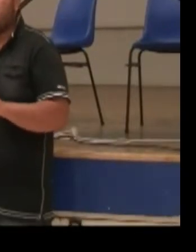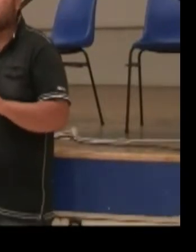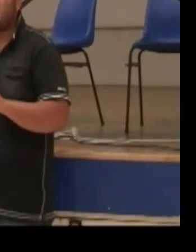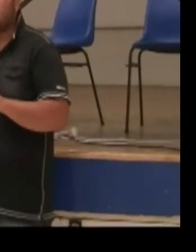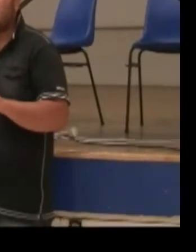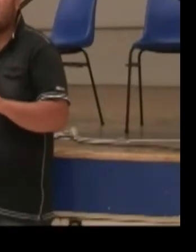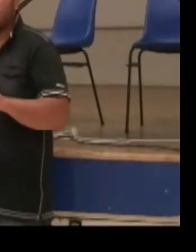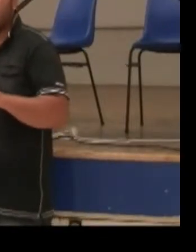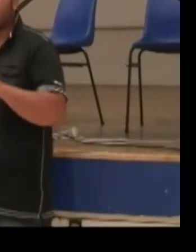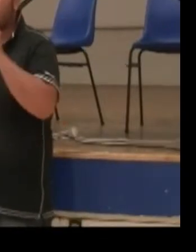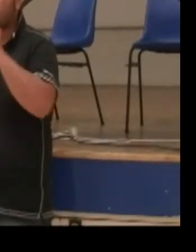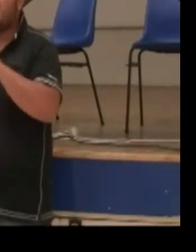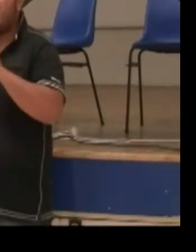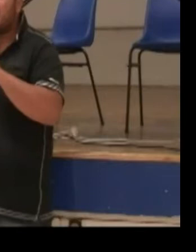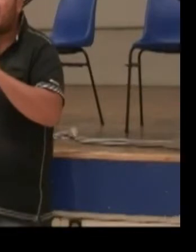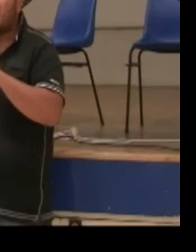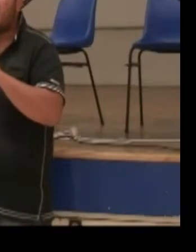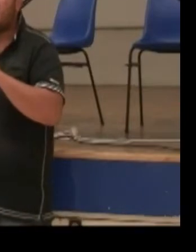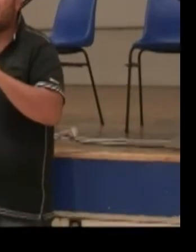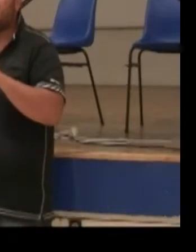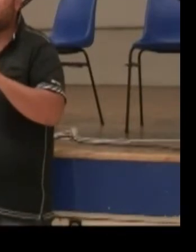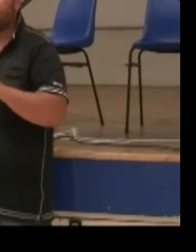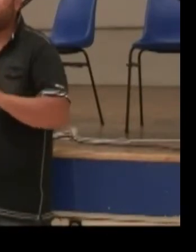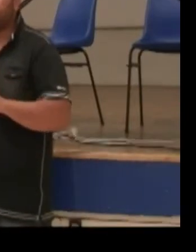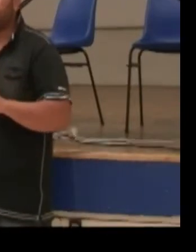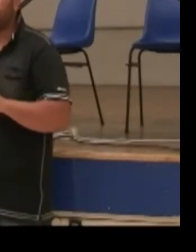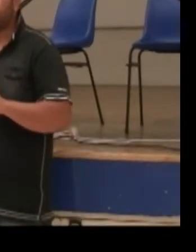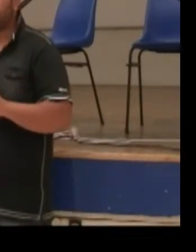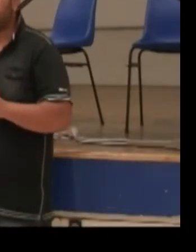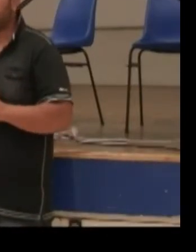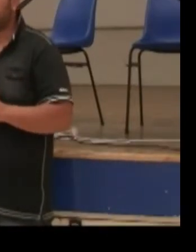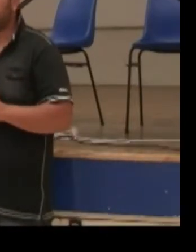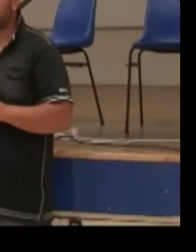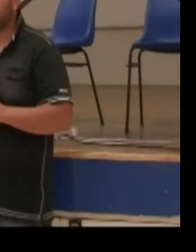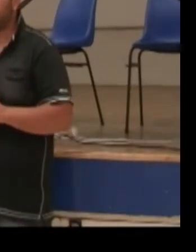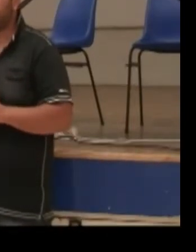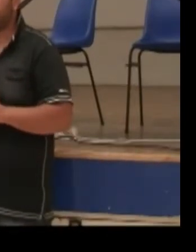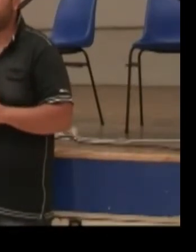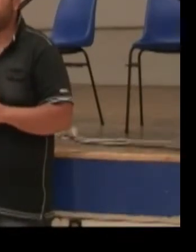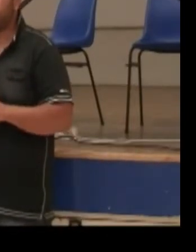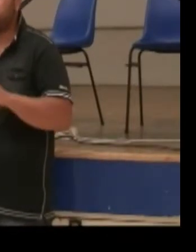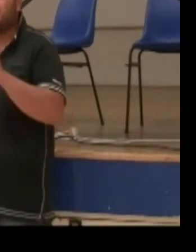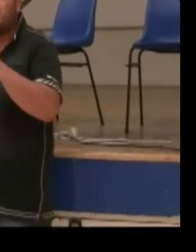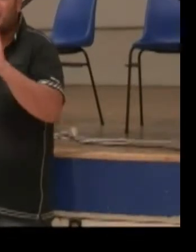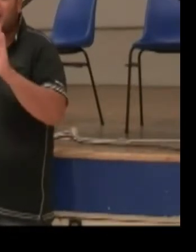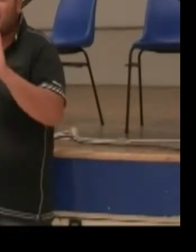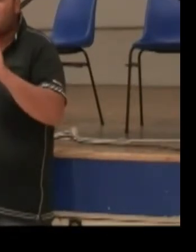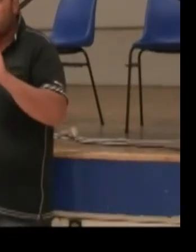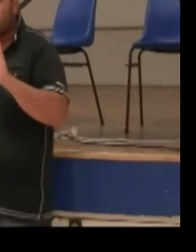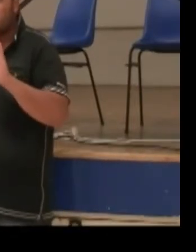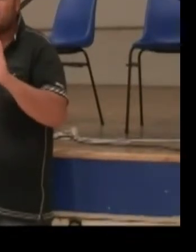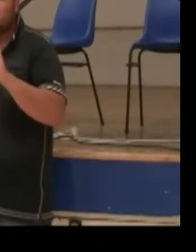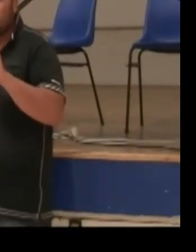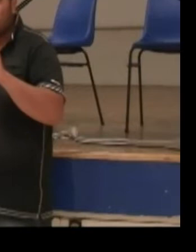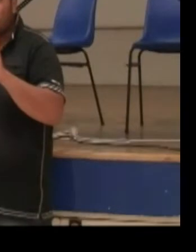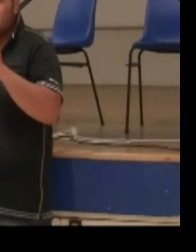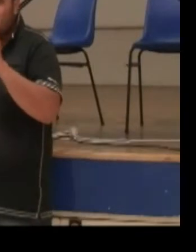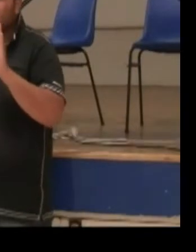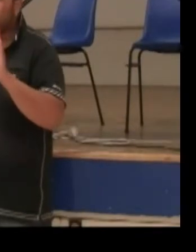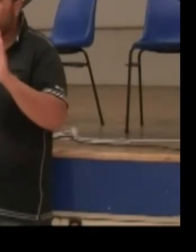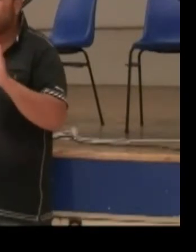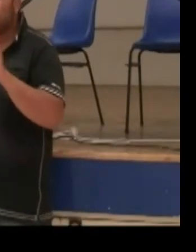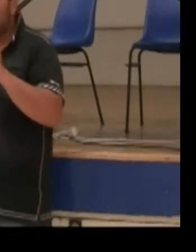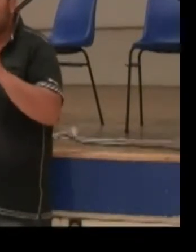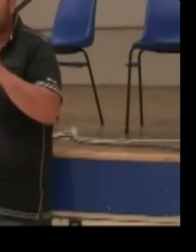واسمعوا وللكافرين عذاب أليم. C'est une aya quand on fait التراويح quand on lit سورة البقرة quand on lit le Coran on passe comme ça. Ok,